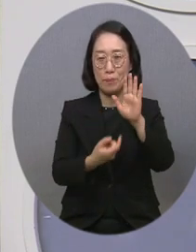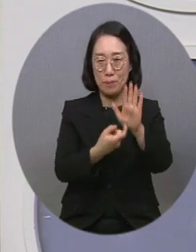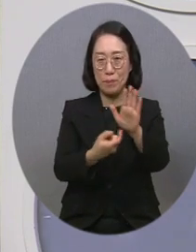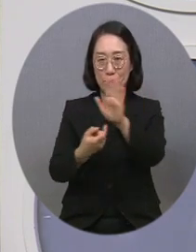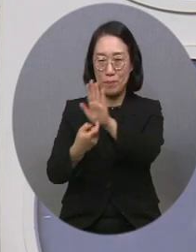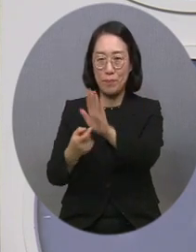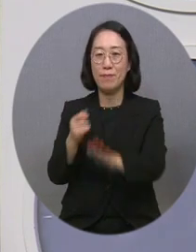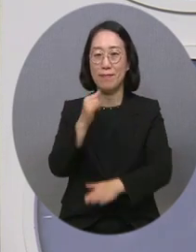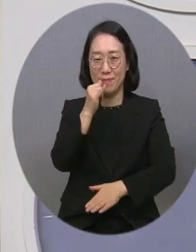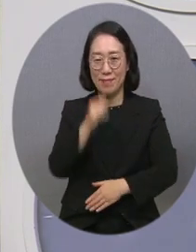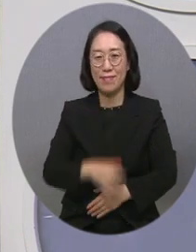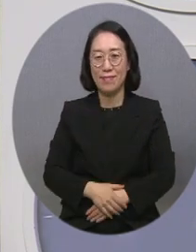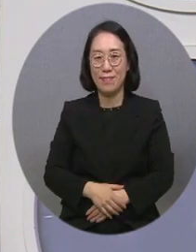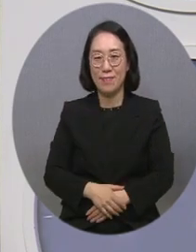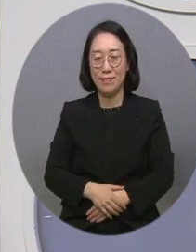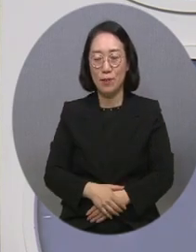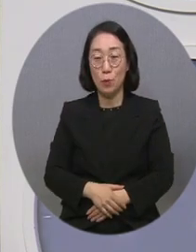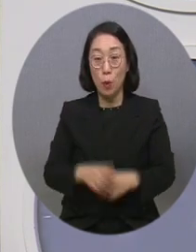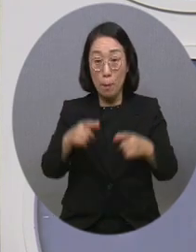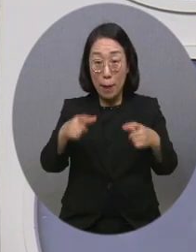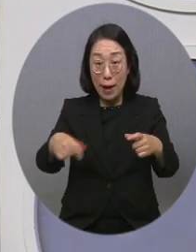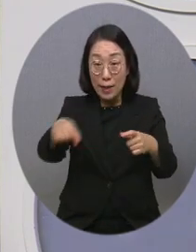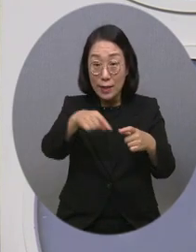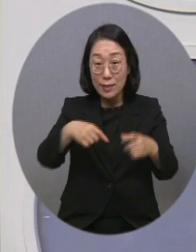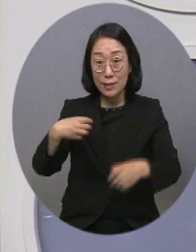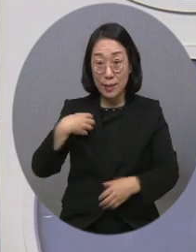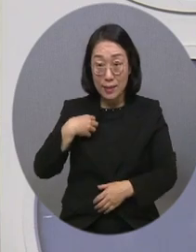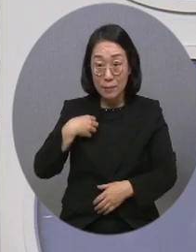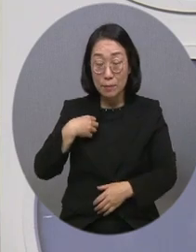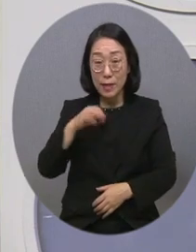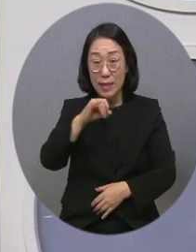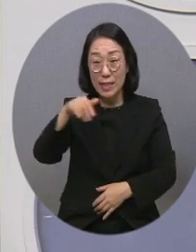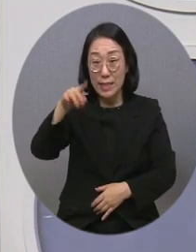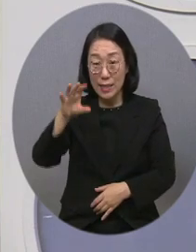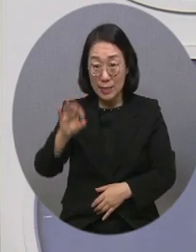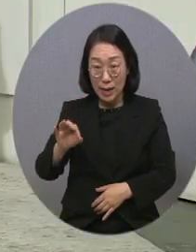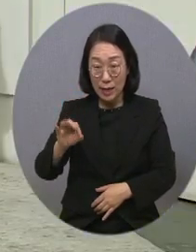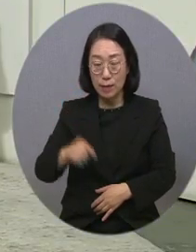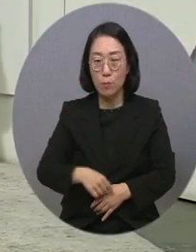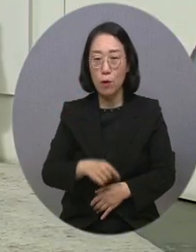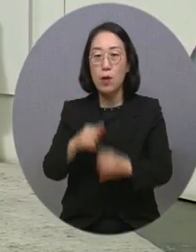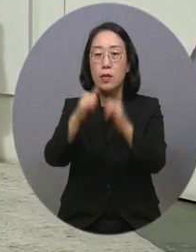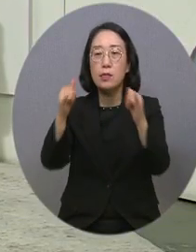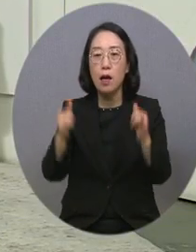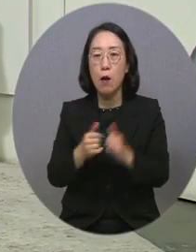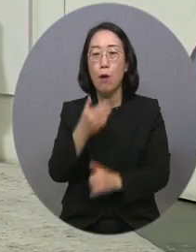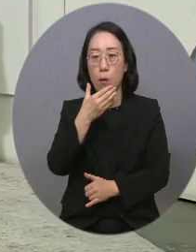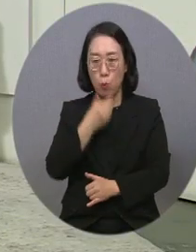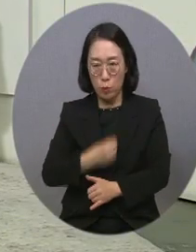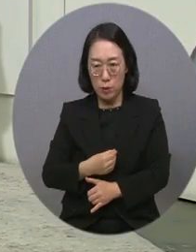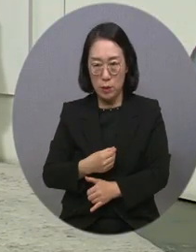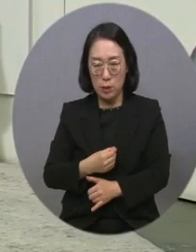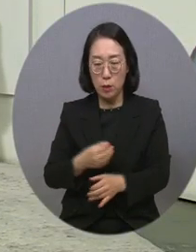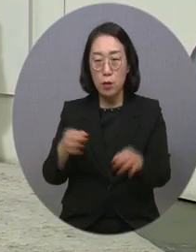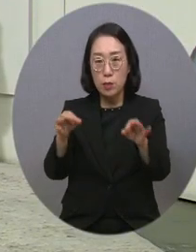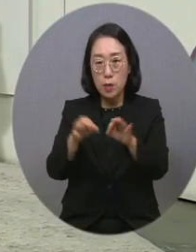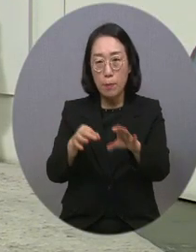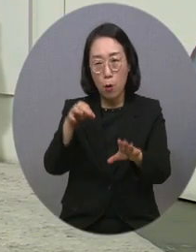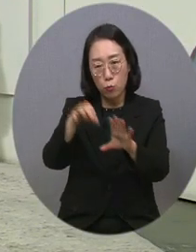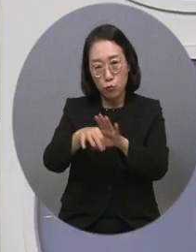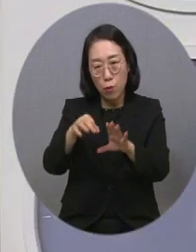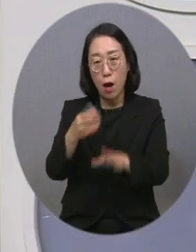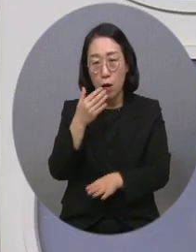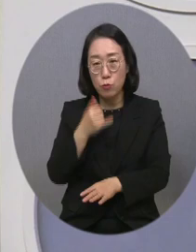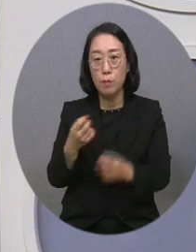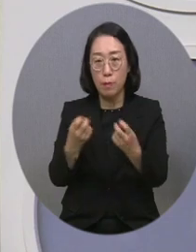뭐 그 이장님들한테 가서 이제 그 말씀하신 이장님들이 우리 사회복지 공동 모험에 캠페인 할 때 같이 참여할 수 있게